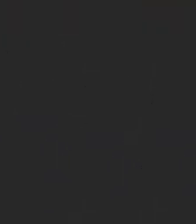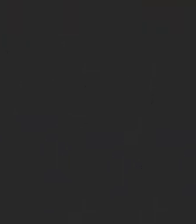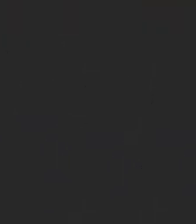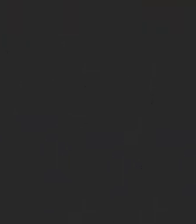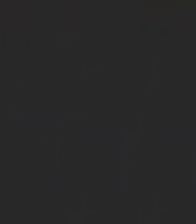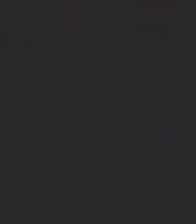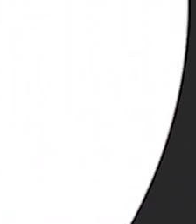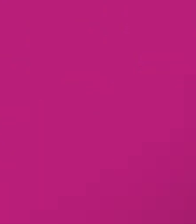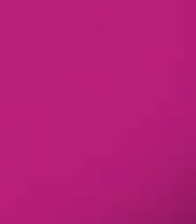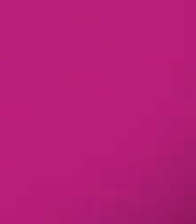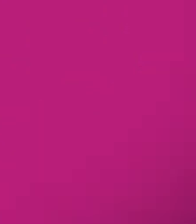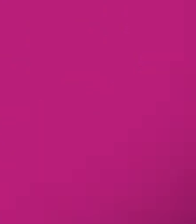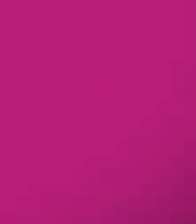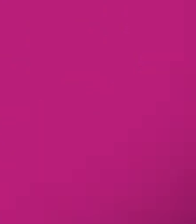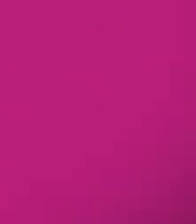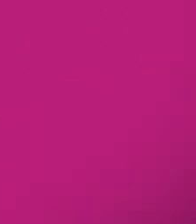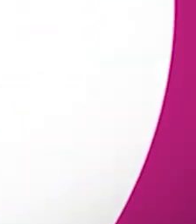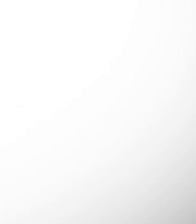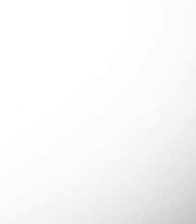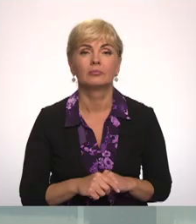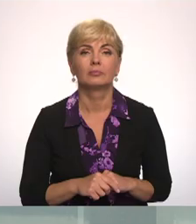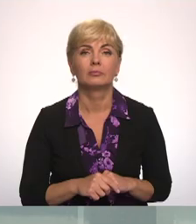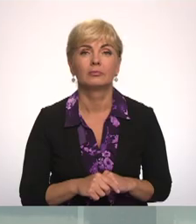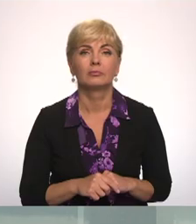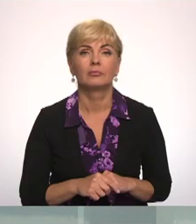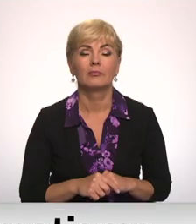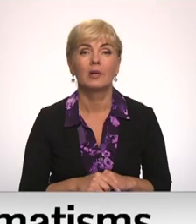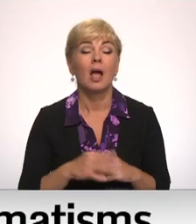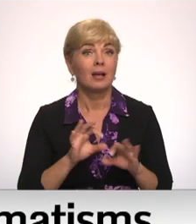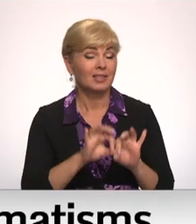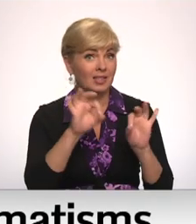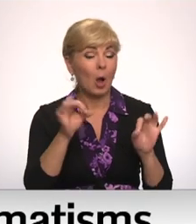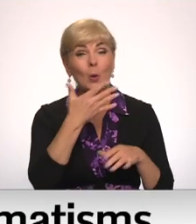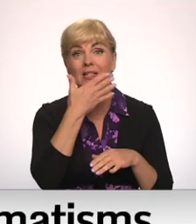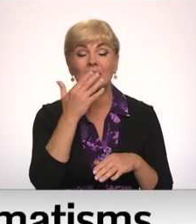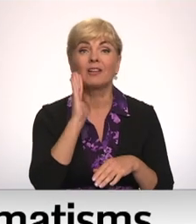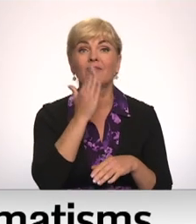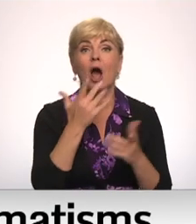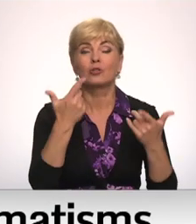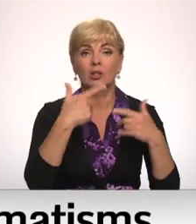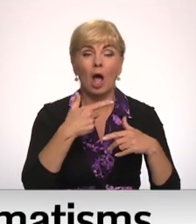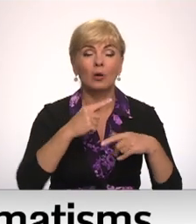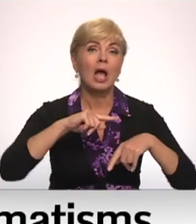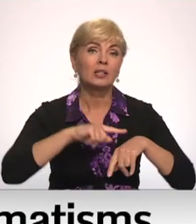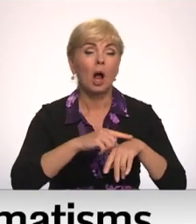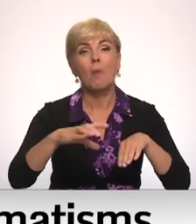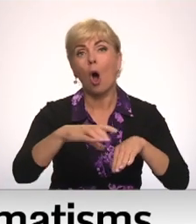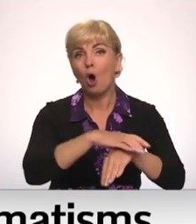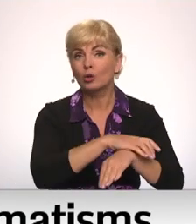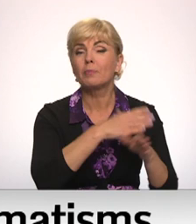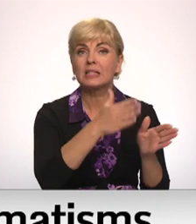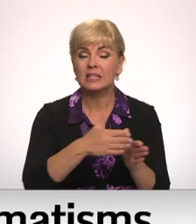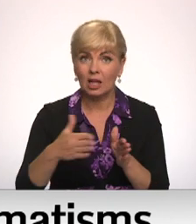Re, viss ēters ir te! Iestājoties siltajam vasaras laikam, traumatoloģijas un ortopēdijas